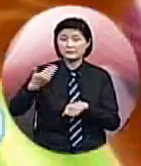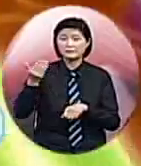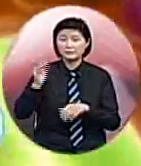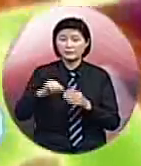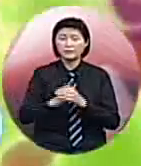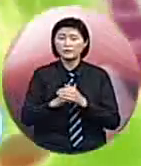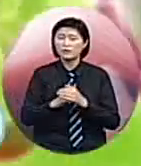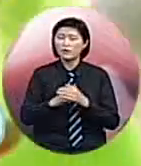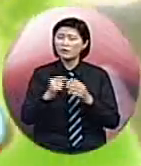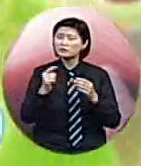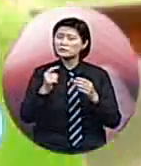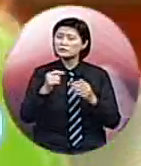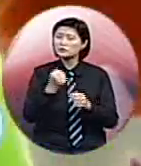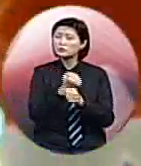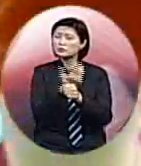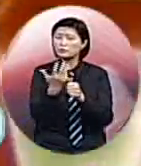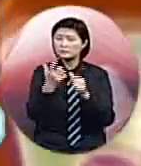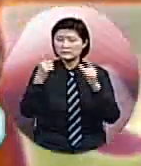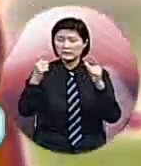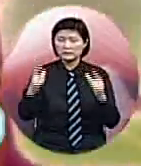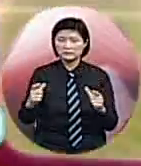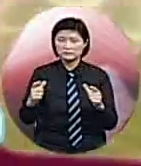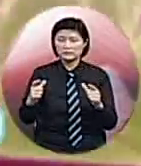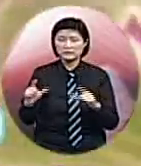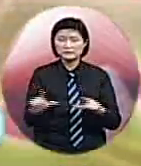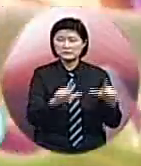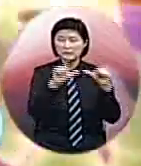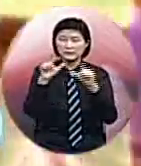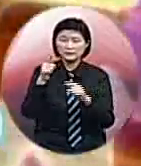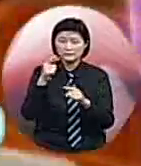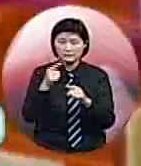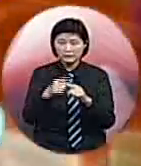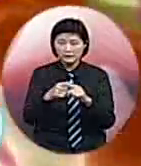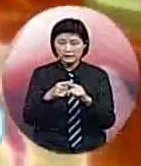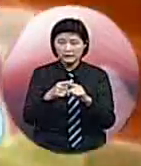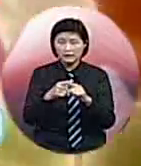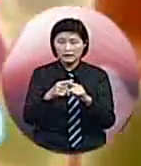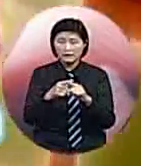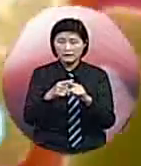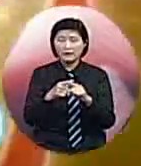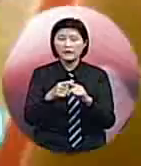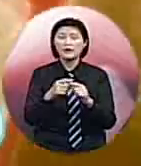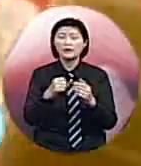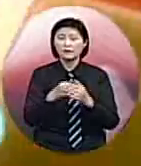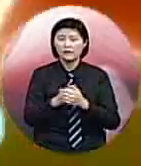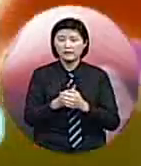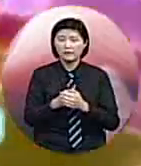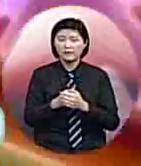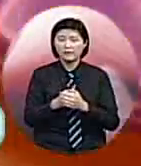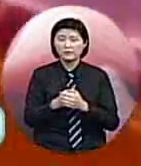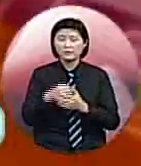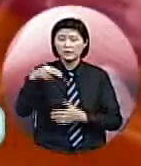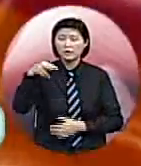어디 동작동 동작구에서 예. 사시다가 그게 재개발이 돼 가지고 예.